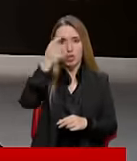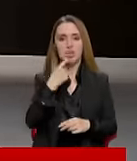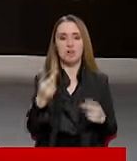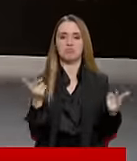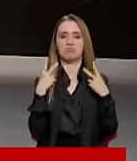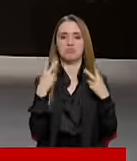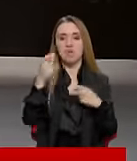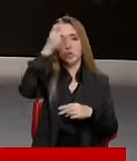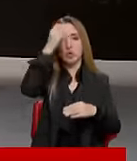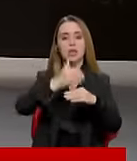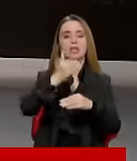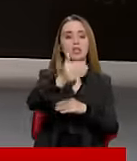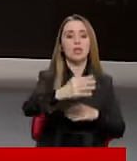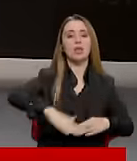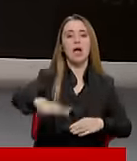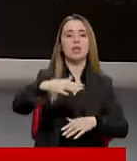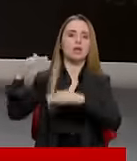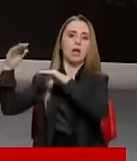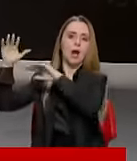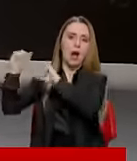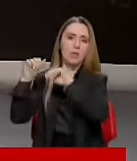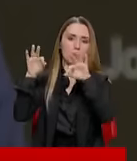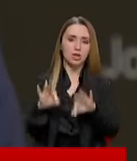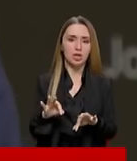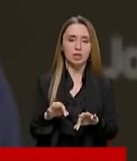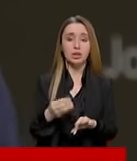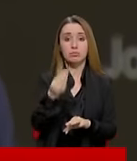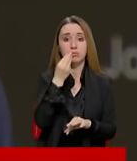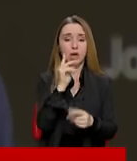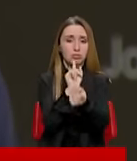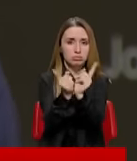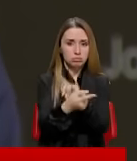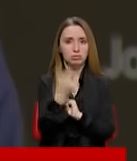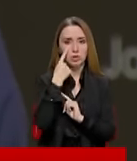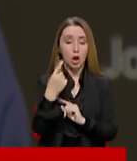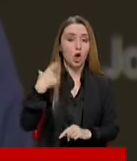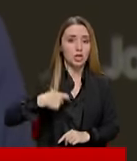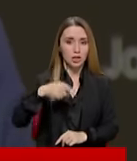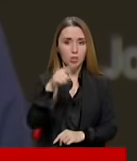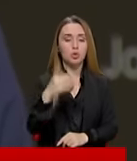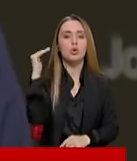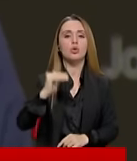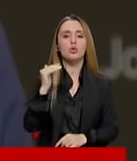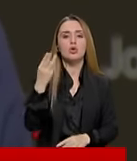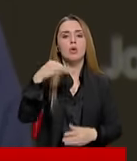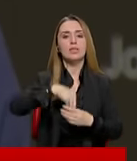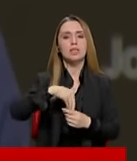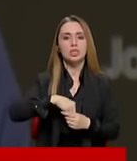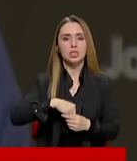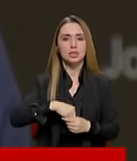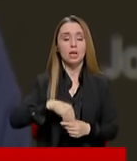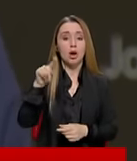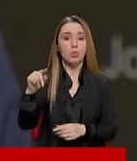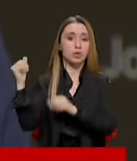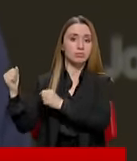övünürken yurt dışından Artık her şeyi getirmeye başladık özellikle gıdaya yönelik ve ucuz olsun piyasa ucuzlasın diye